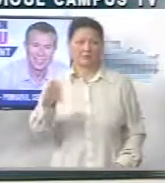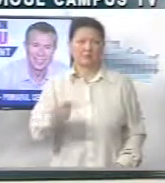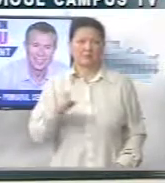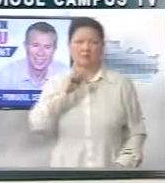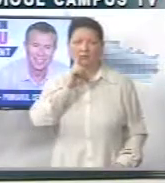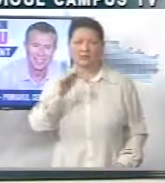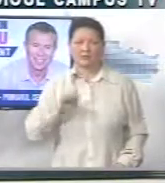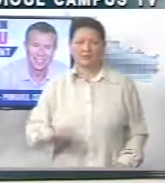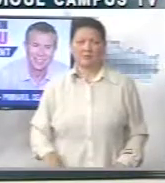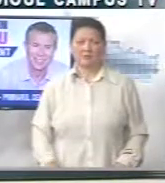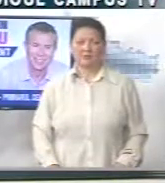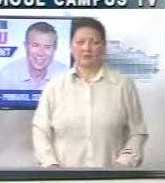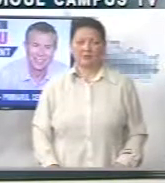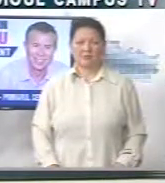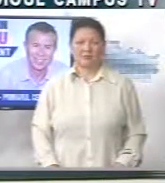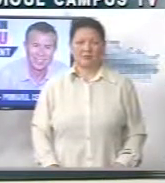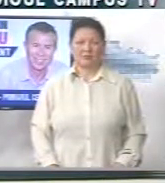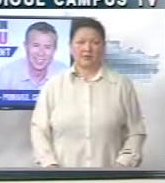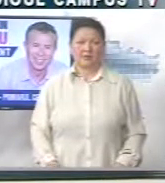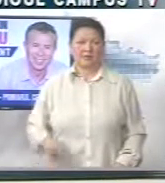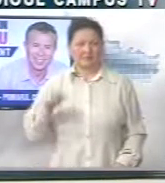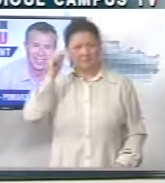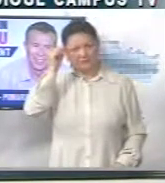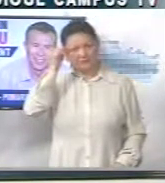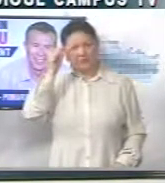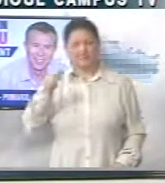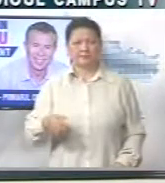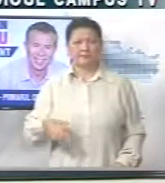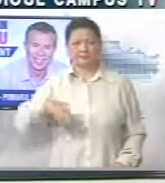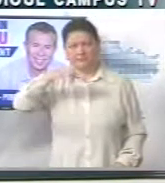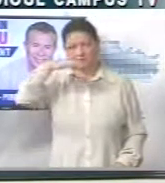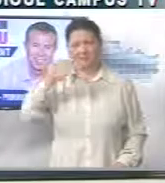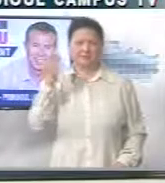domnule Ionescu? Pentru că mi-amintesc că zilele trecute presa locală